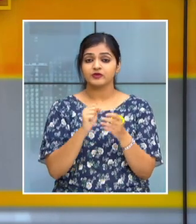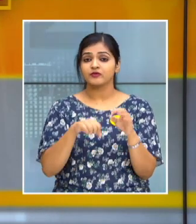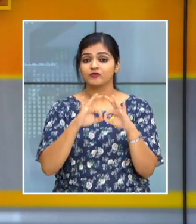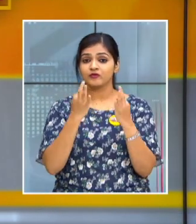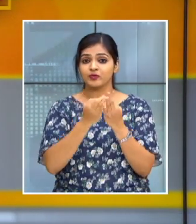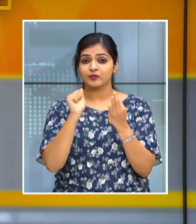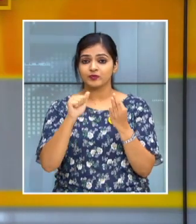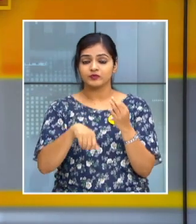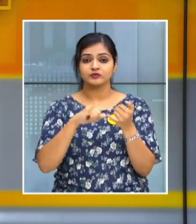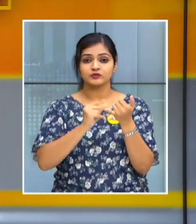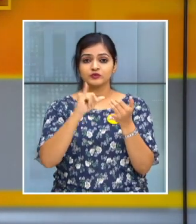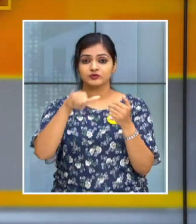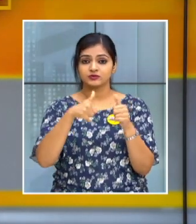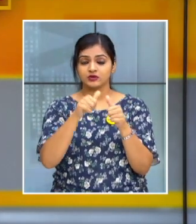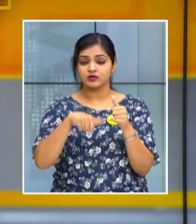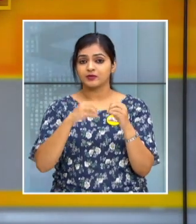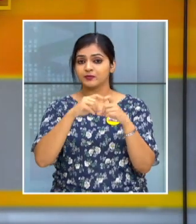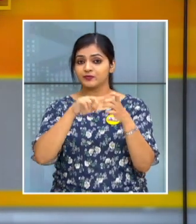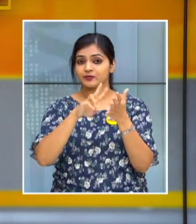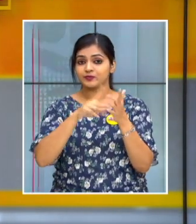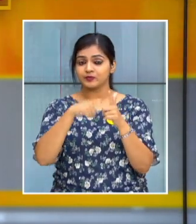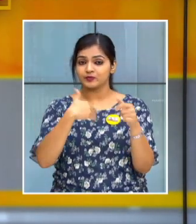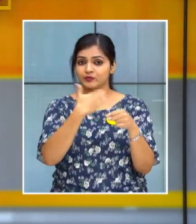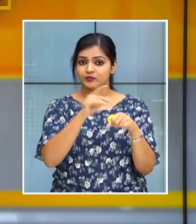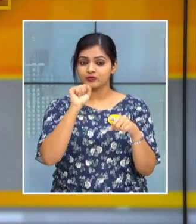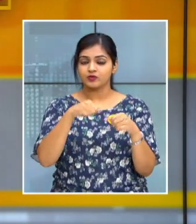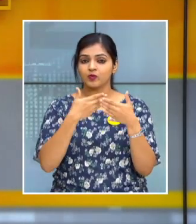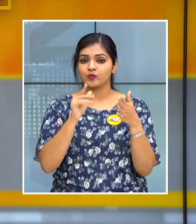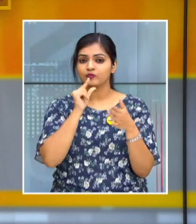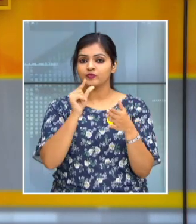ബന്ധുവായ സുജ അനിലിനോടാണ് പ്രതി ബെന്നി കൊലപാതകം ആദ്യം വെളിപ്പെടുത്തിയത്.